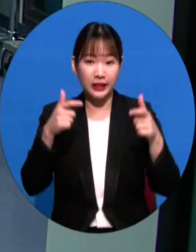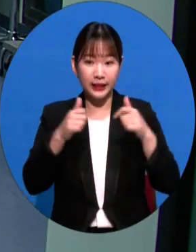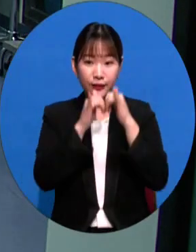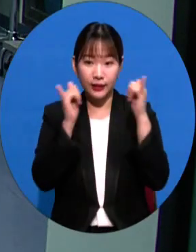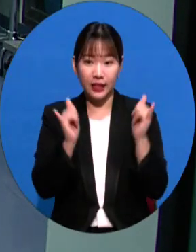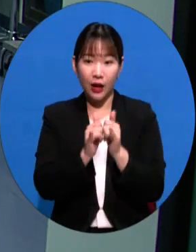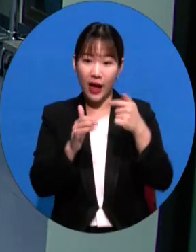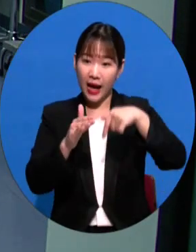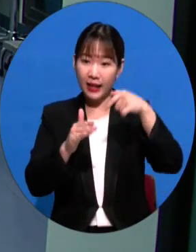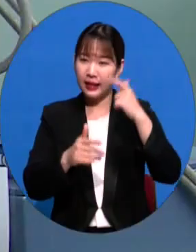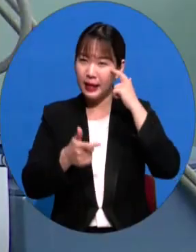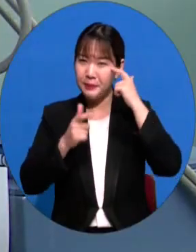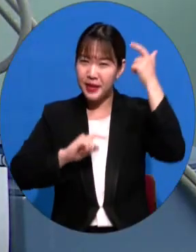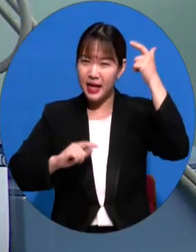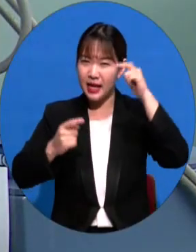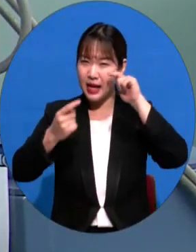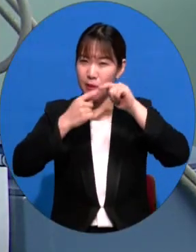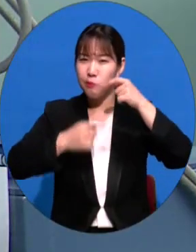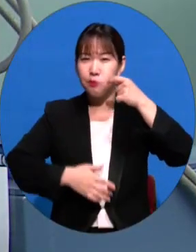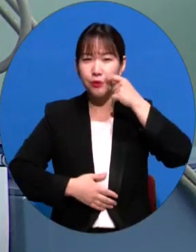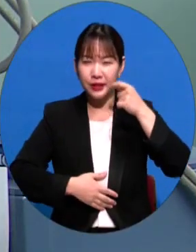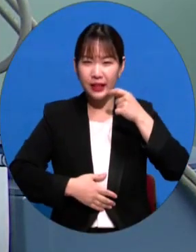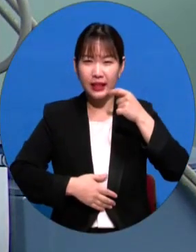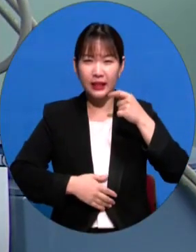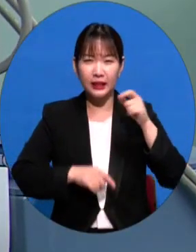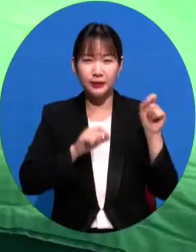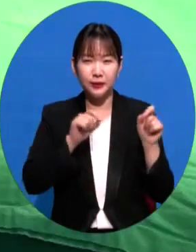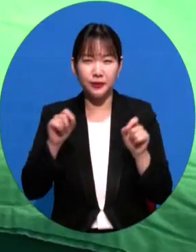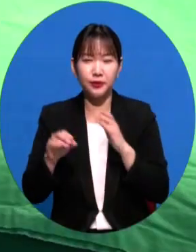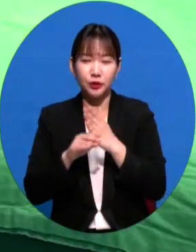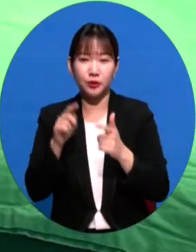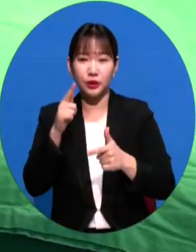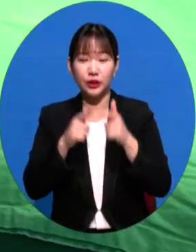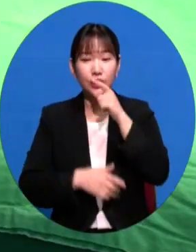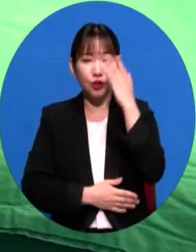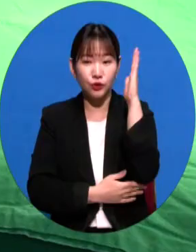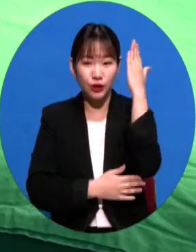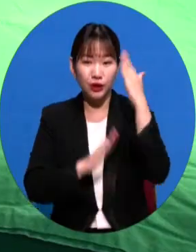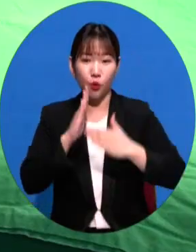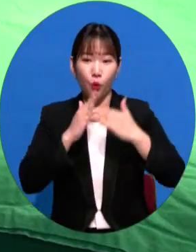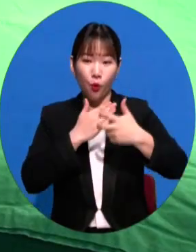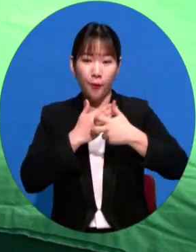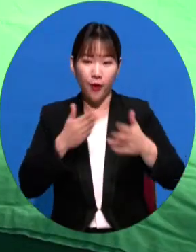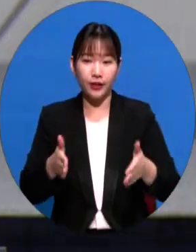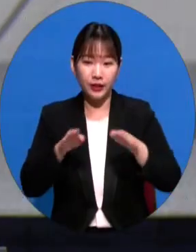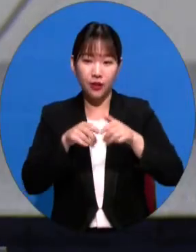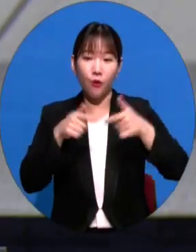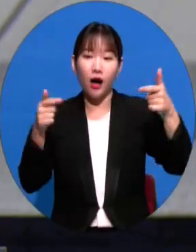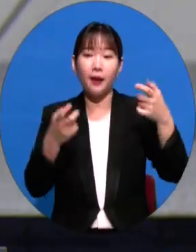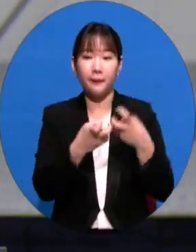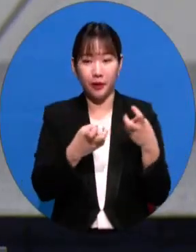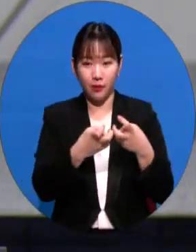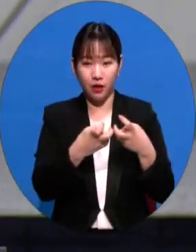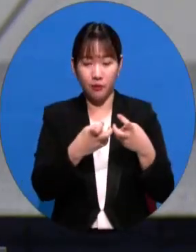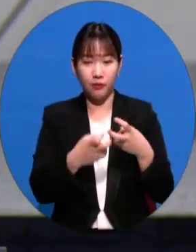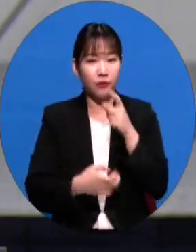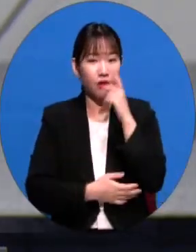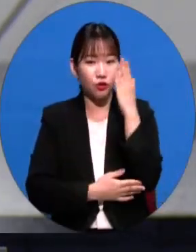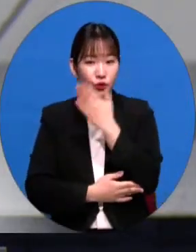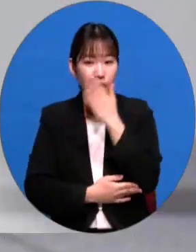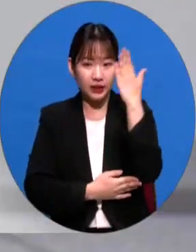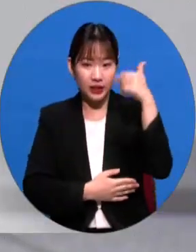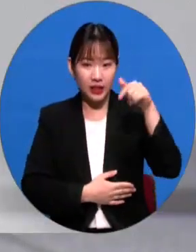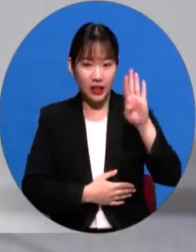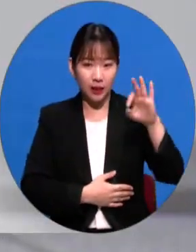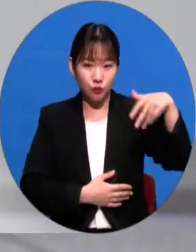지역사회 내에서 의견 차이를 좁히지 못한 채 홍전하고 있는 여수시 공공의료시설 확충방은 여수시가